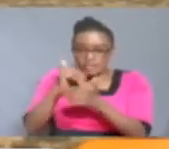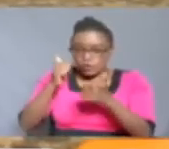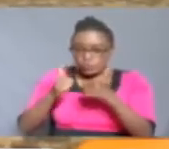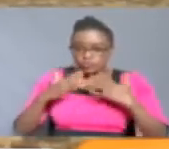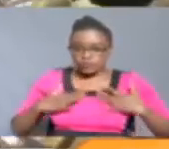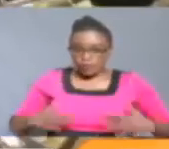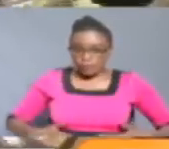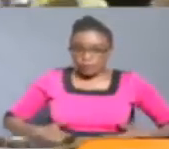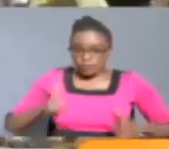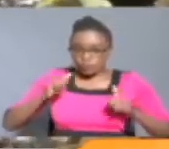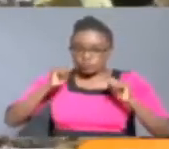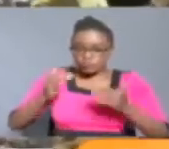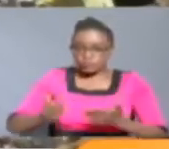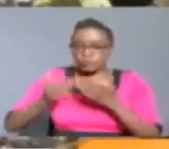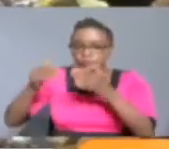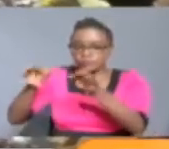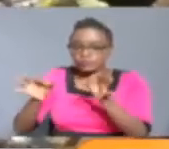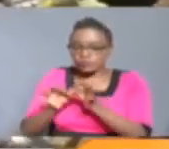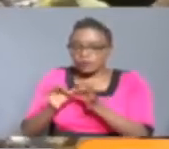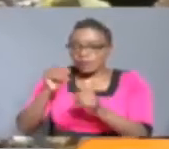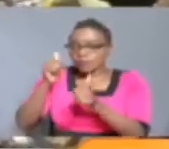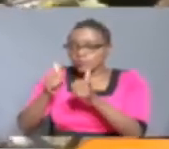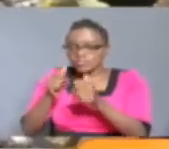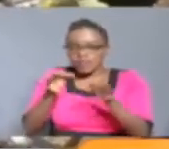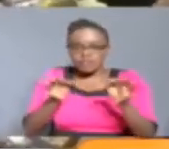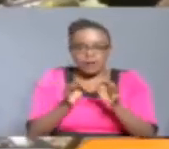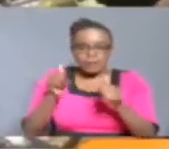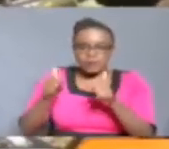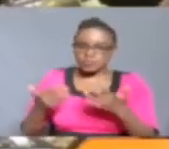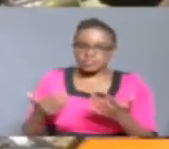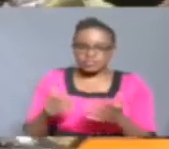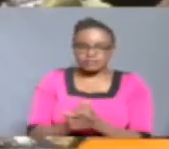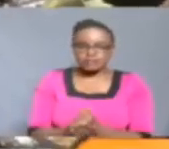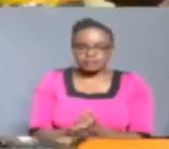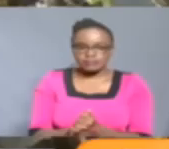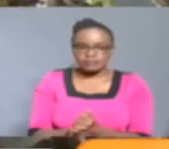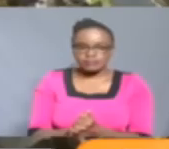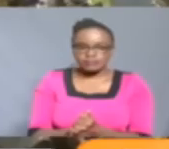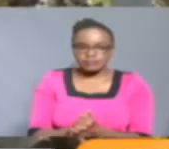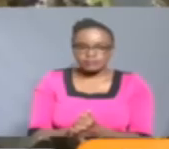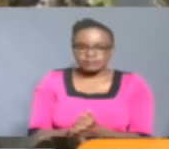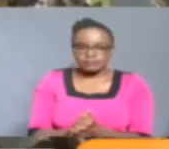vya mwili vitapeanwa kwa familia ipi. Saida Swale, Runinga Citizen.